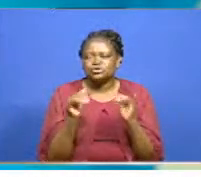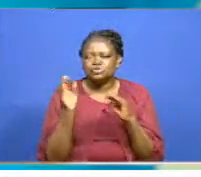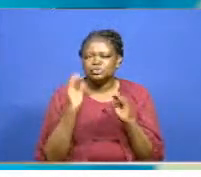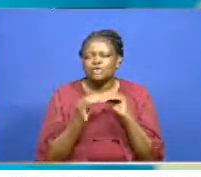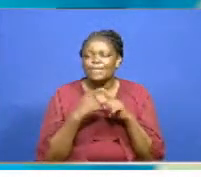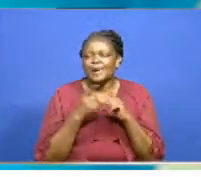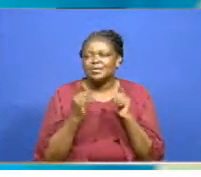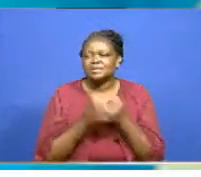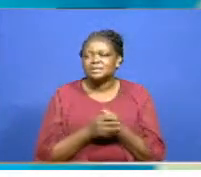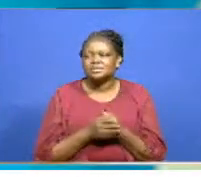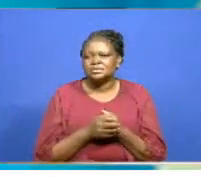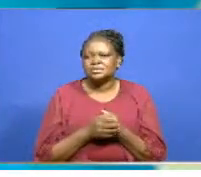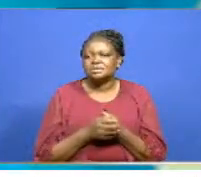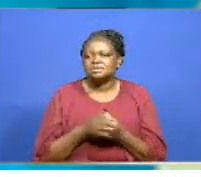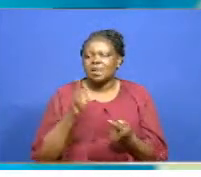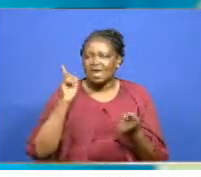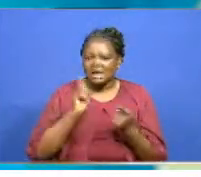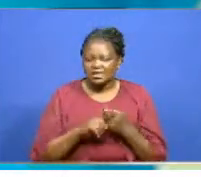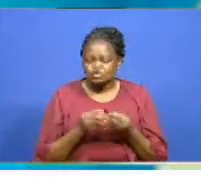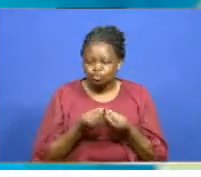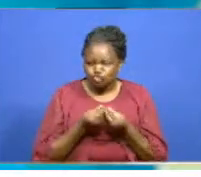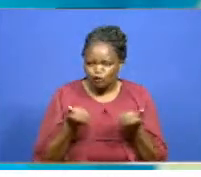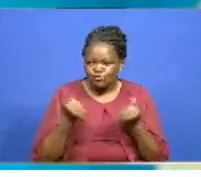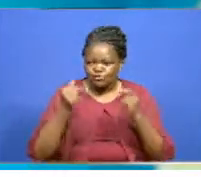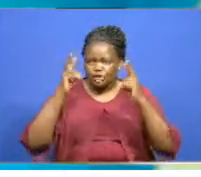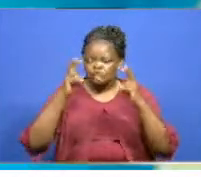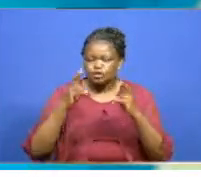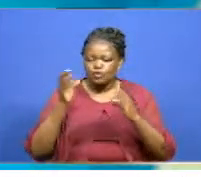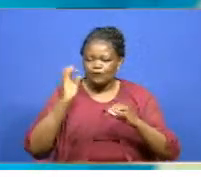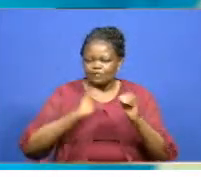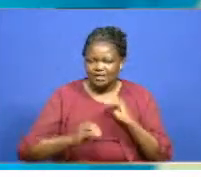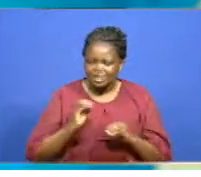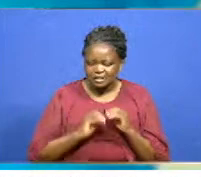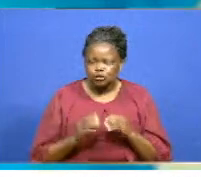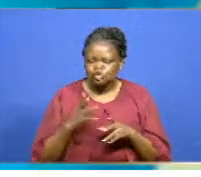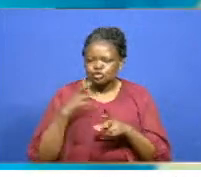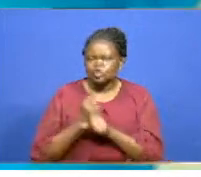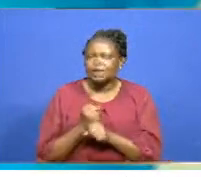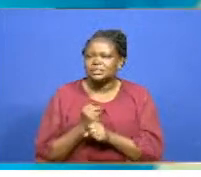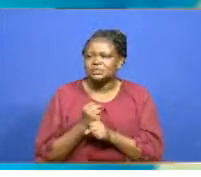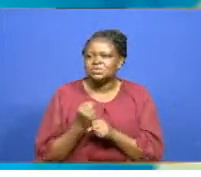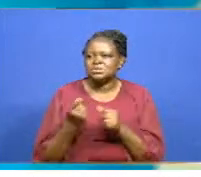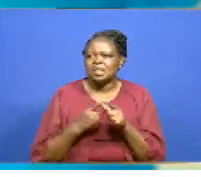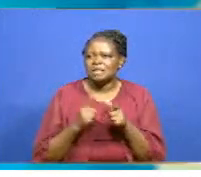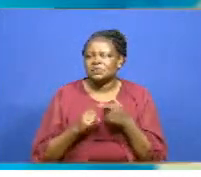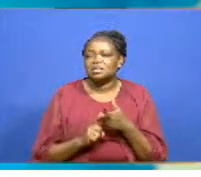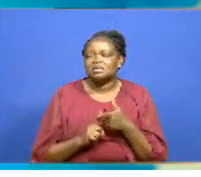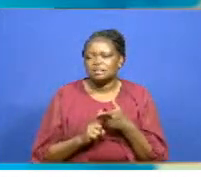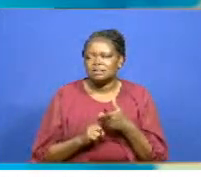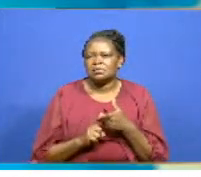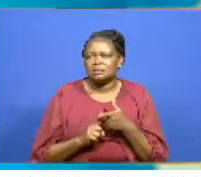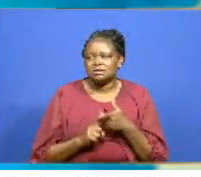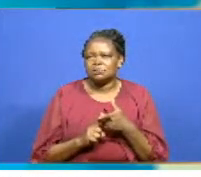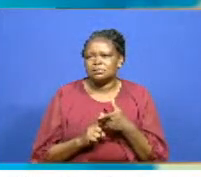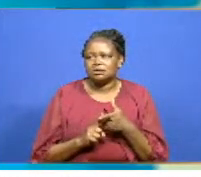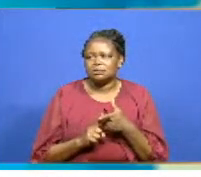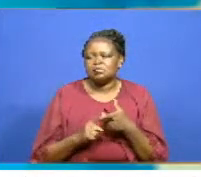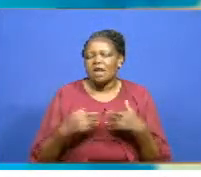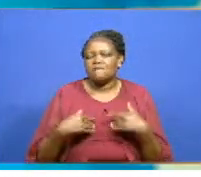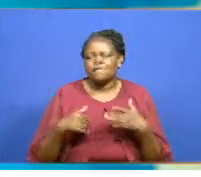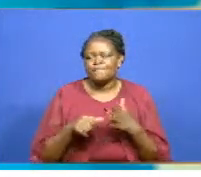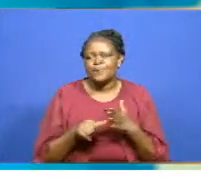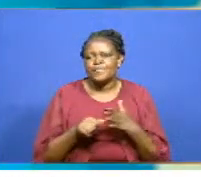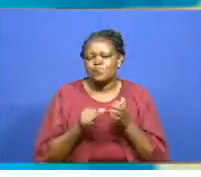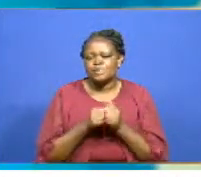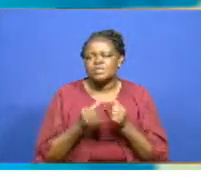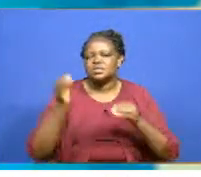But until we sort the issue of electoral trust, then tutarudia pale kwa hiyo shida ya